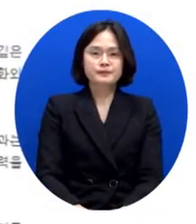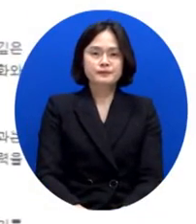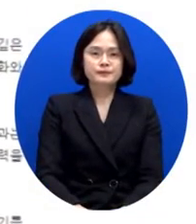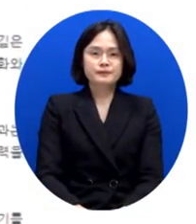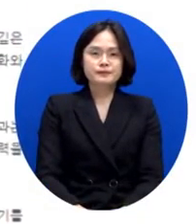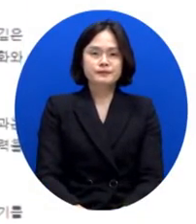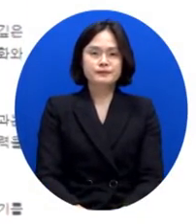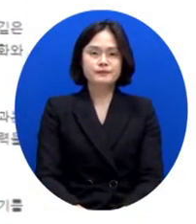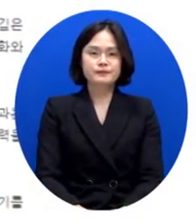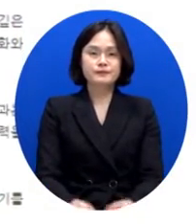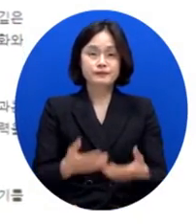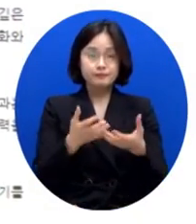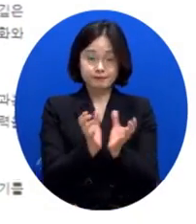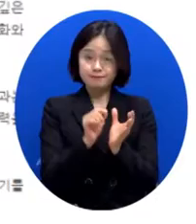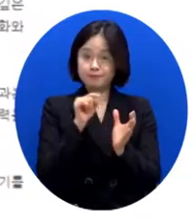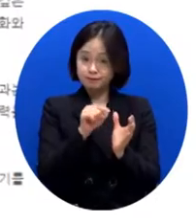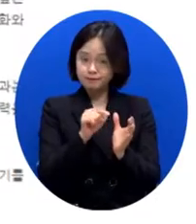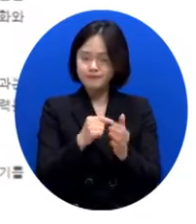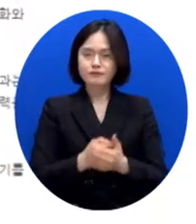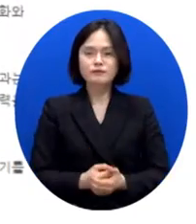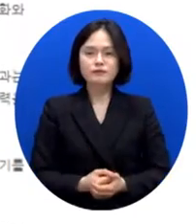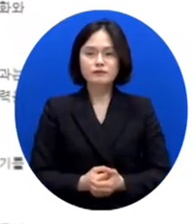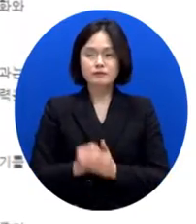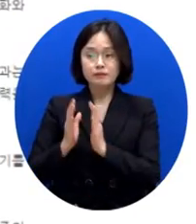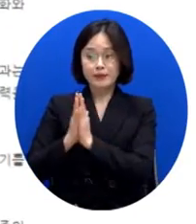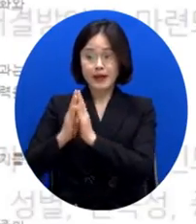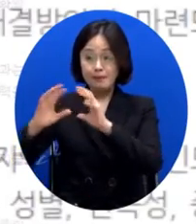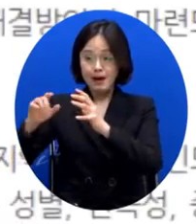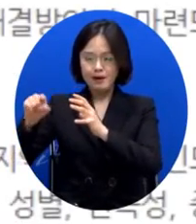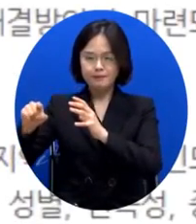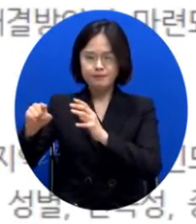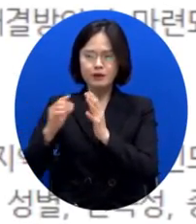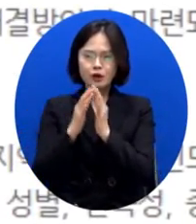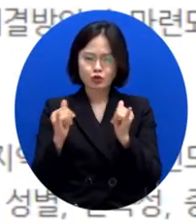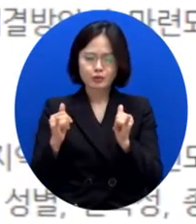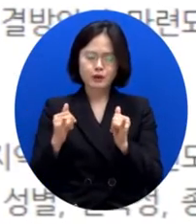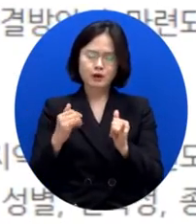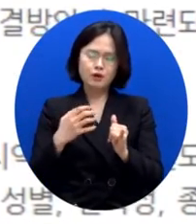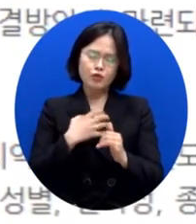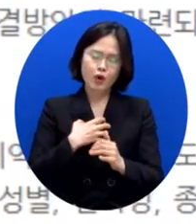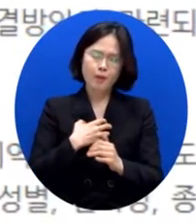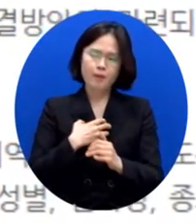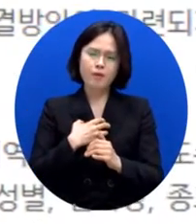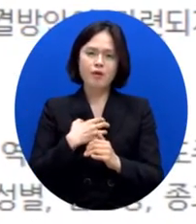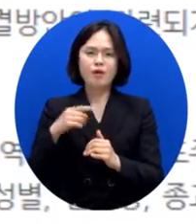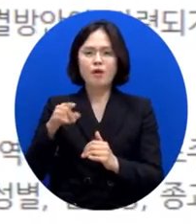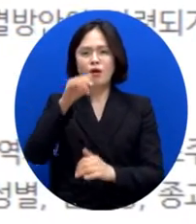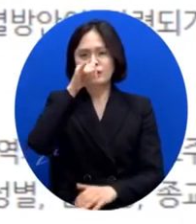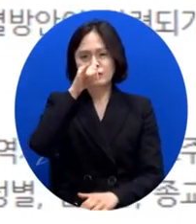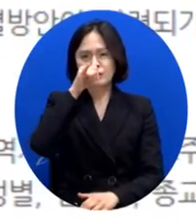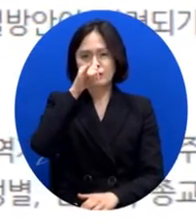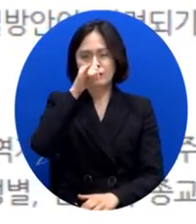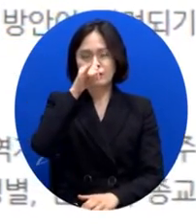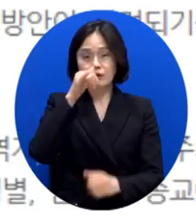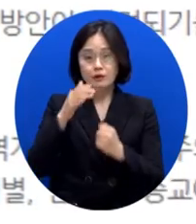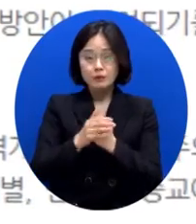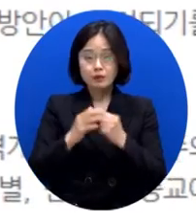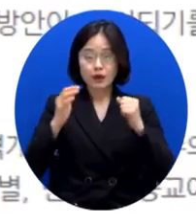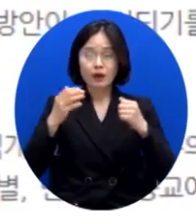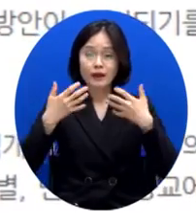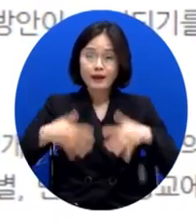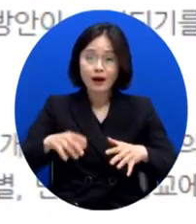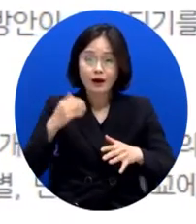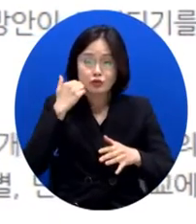월드비전은 미얀마 시민들의 안전을 위협하는 폭력사태 확산에 깊은 우려를 표한다 며 취약 아동과 주민을 위한